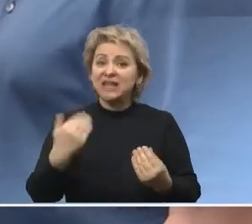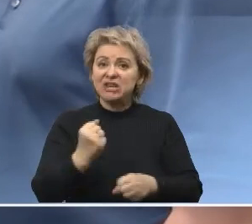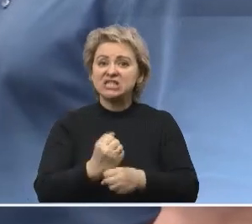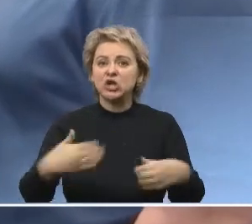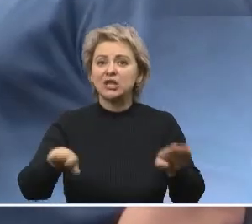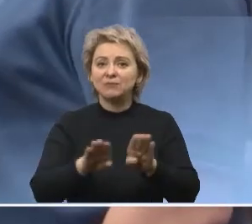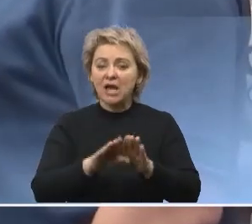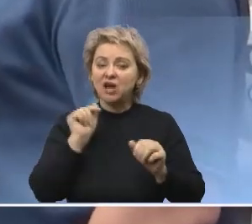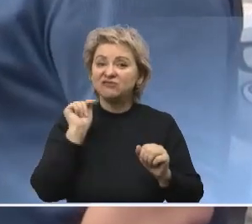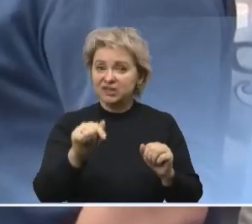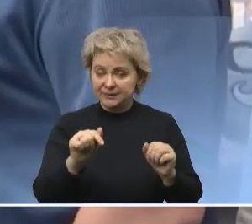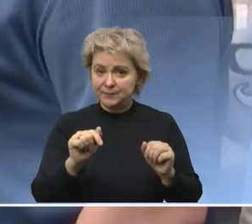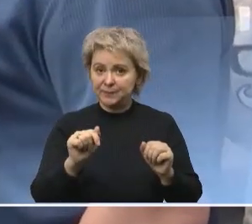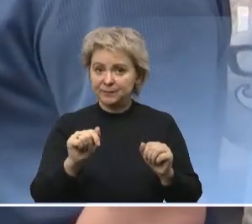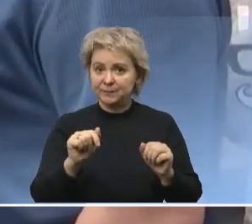сделаем так. Вы